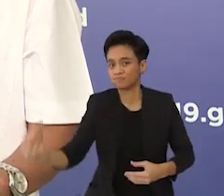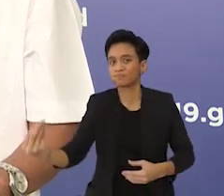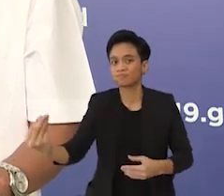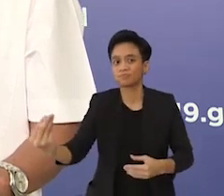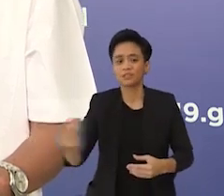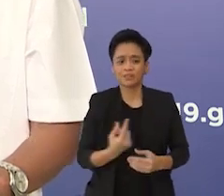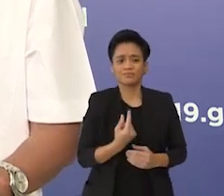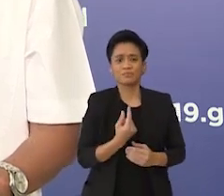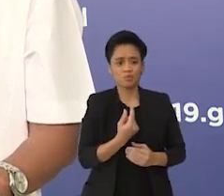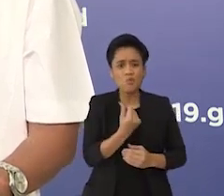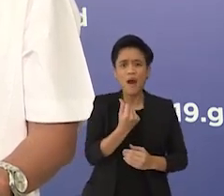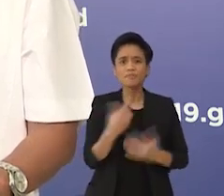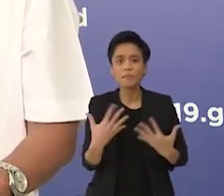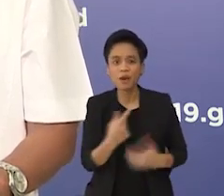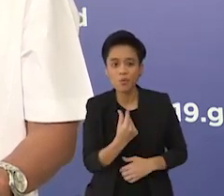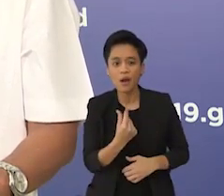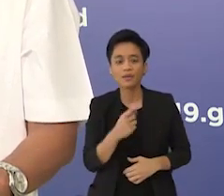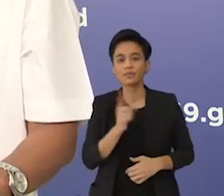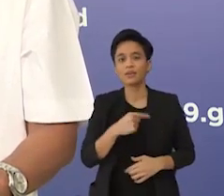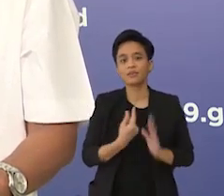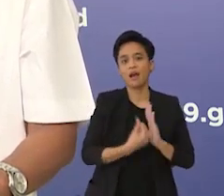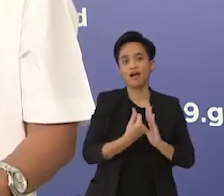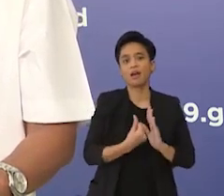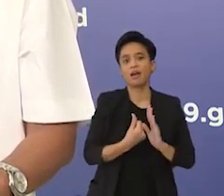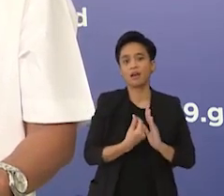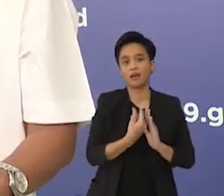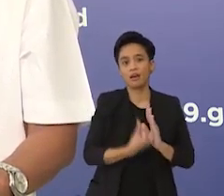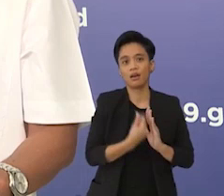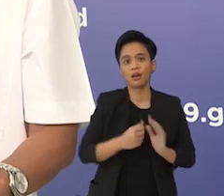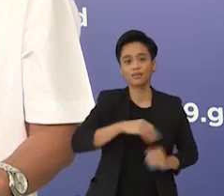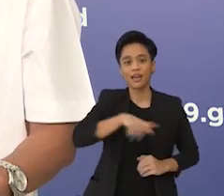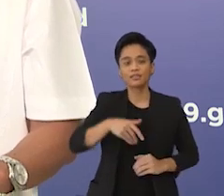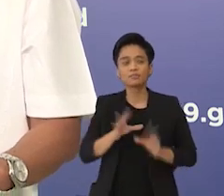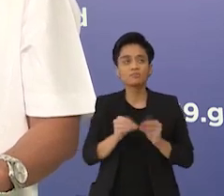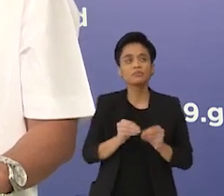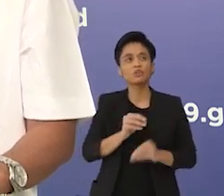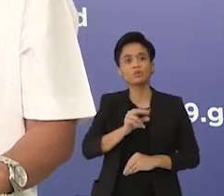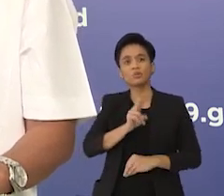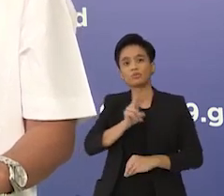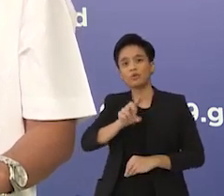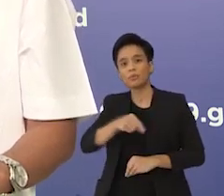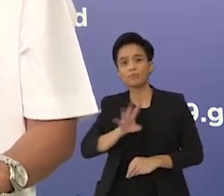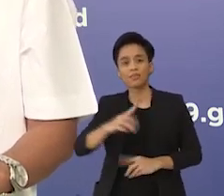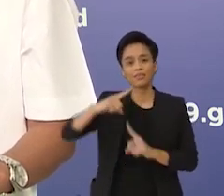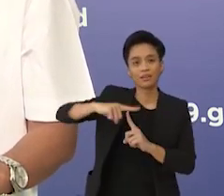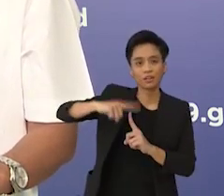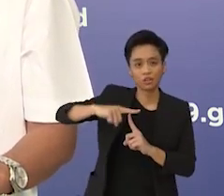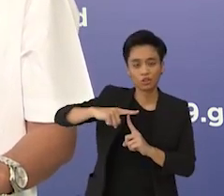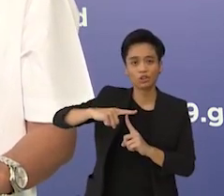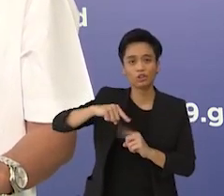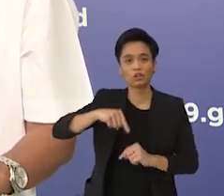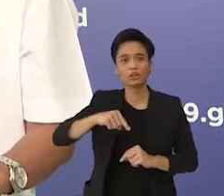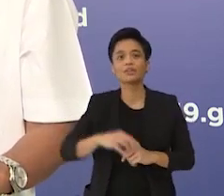realokasi anggaran dana desa dengan total hampir 22,4 triliun ini gambaran semua